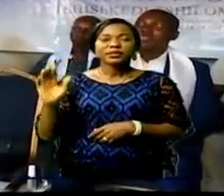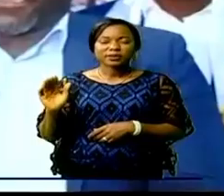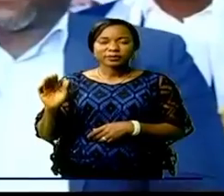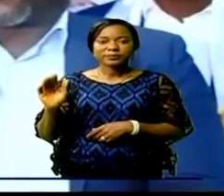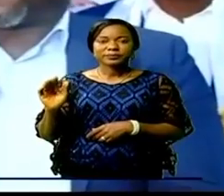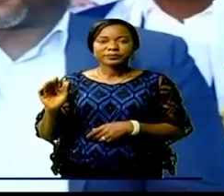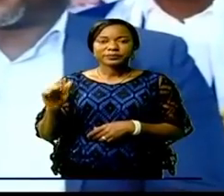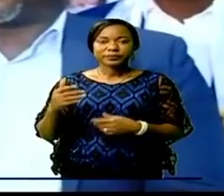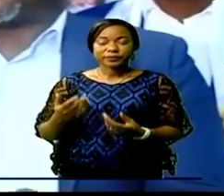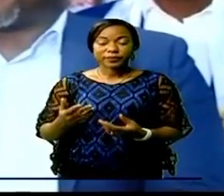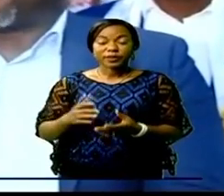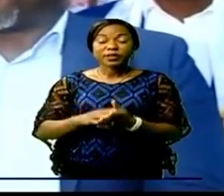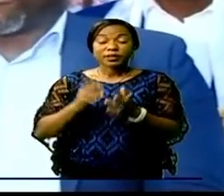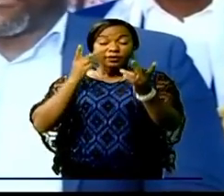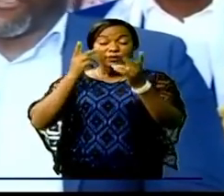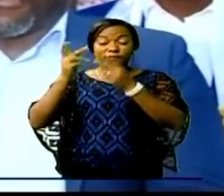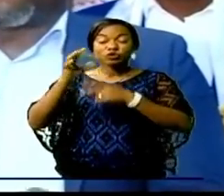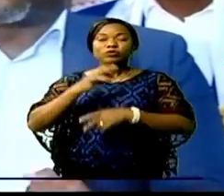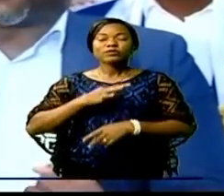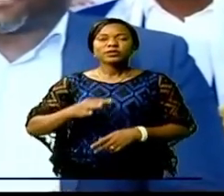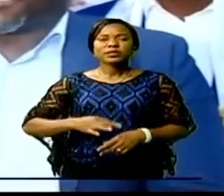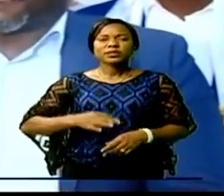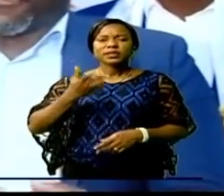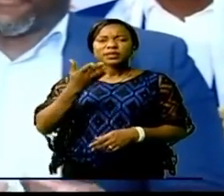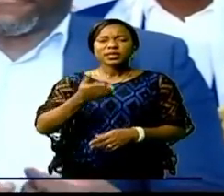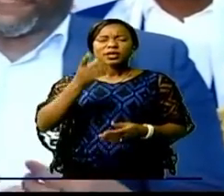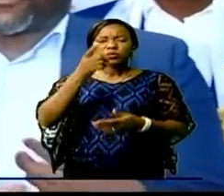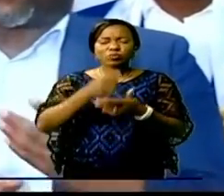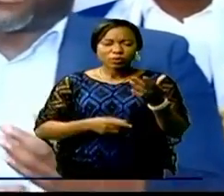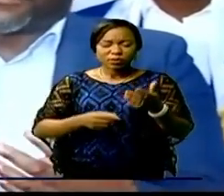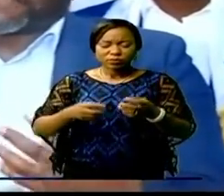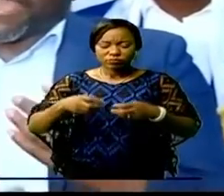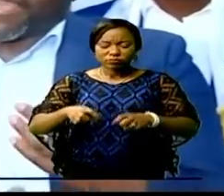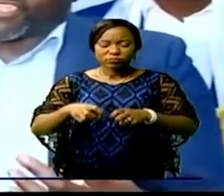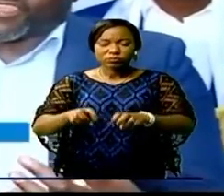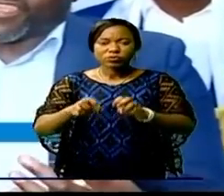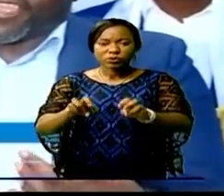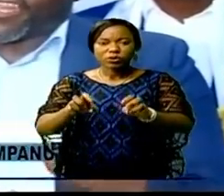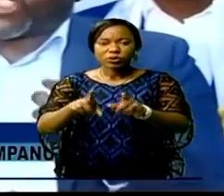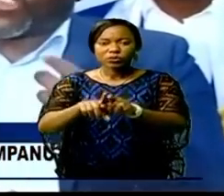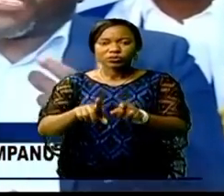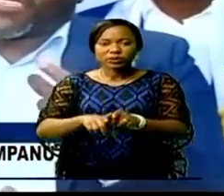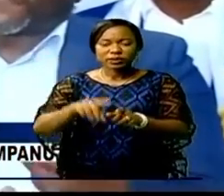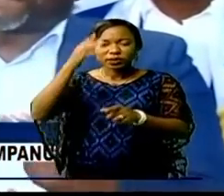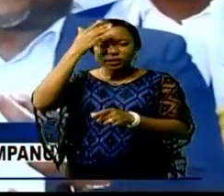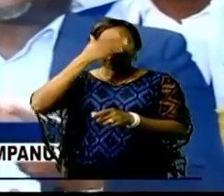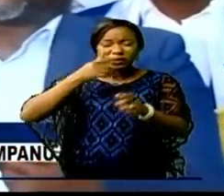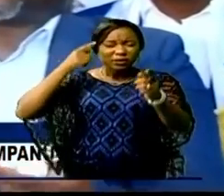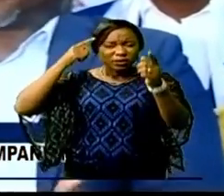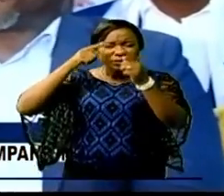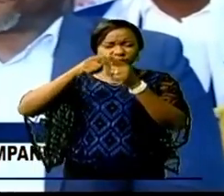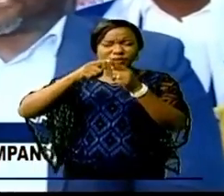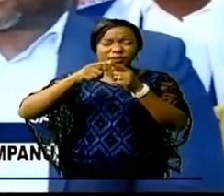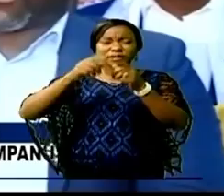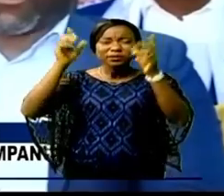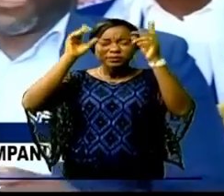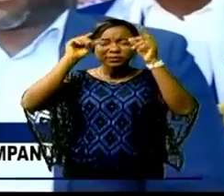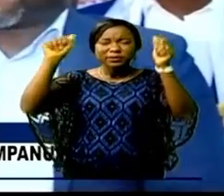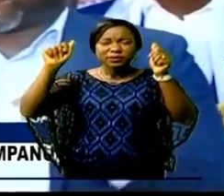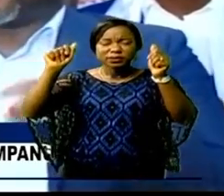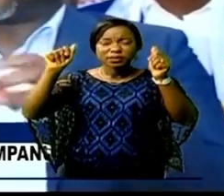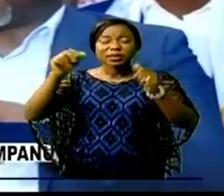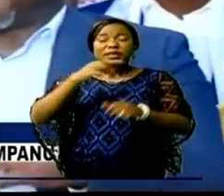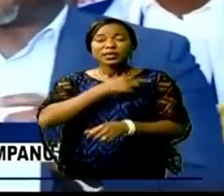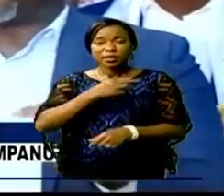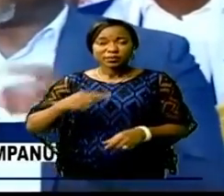Tshisekedi. Vision Fachi est là pour pousser, véhiculer l'image et les objectifs du président de la République. Parce qu'il